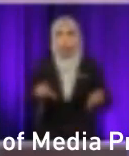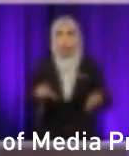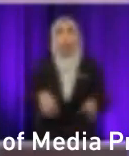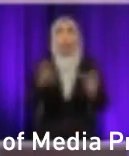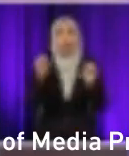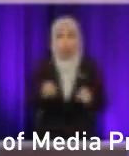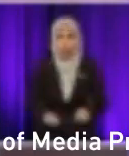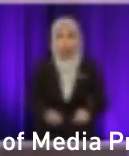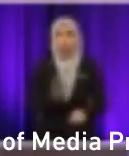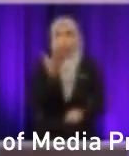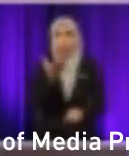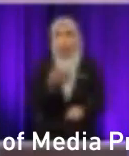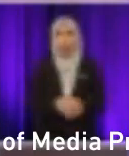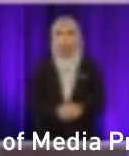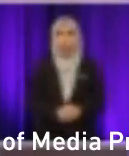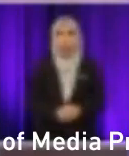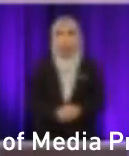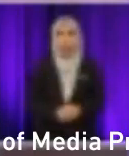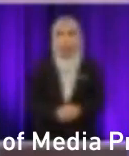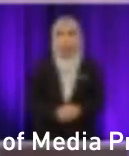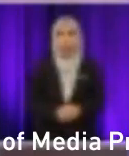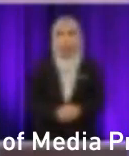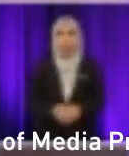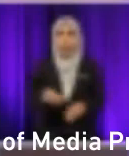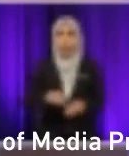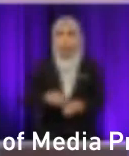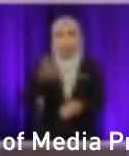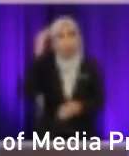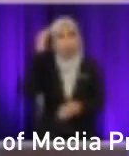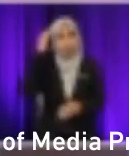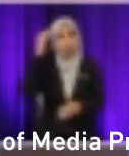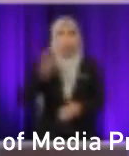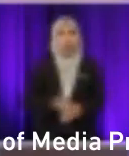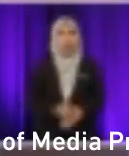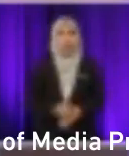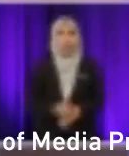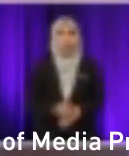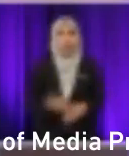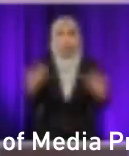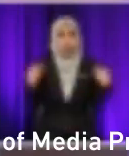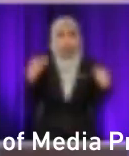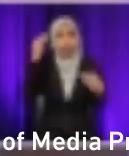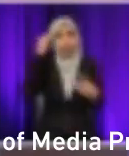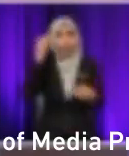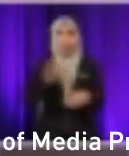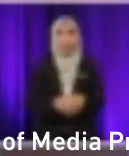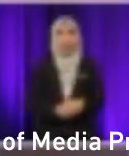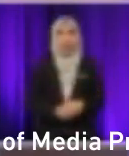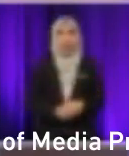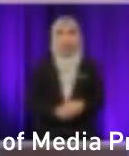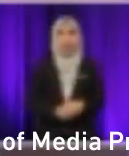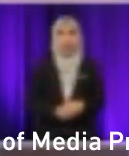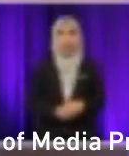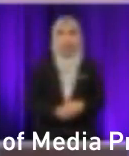kaedah. Sekarang ni tadi kan kita cakap kalau pengetahuan, dia ada pengetahuan. Dia menggunakan pengetahuan tu untuk menyelesaikan dalam satu situasi yang baru. Maknanya